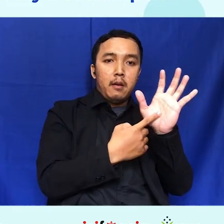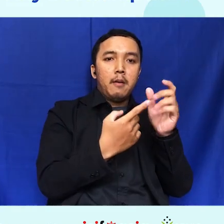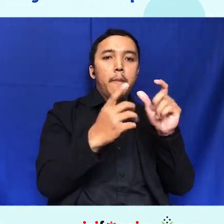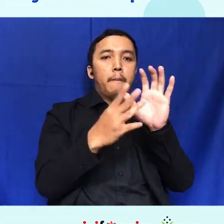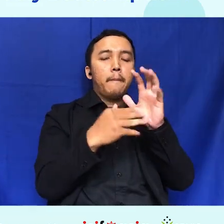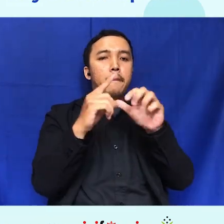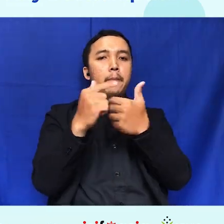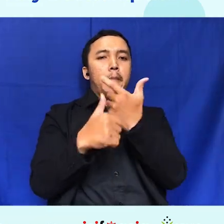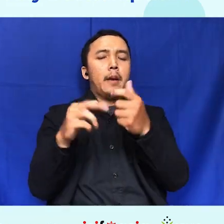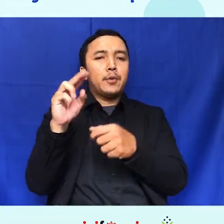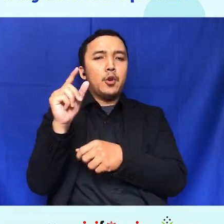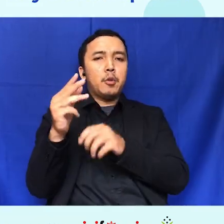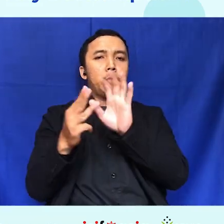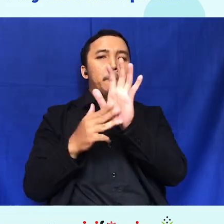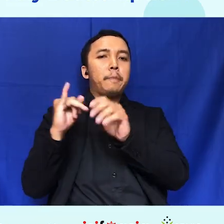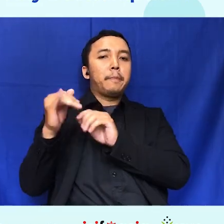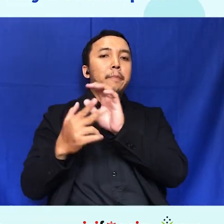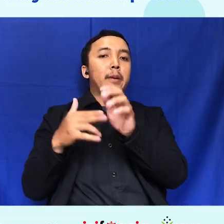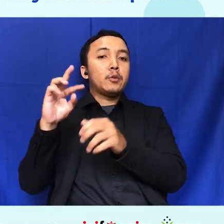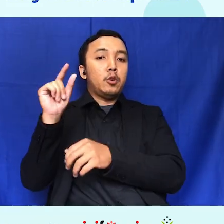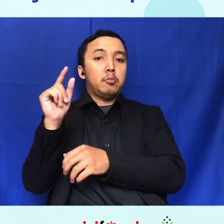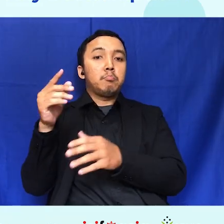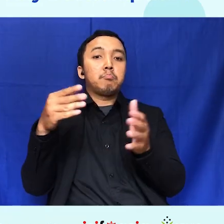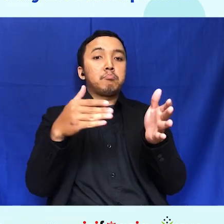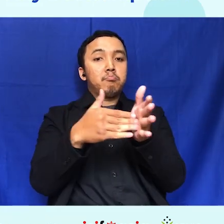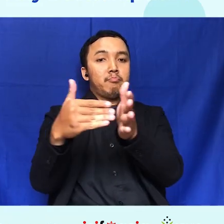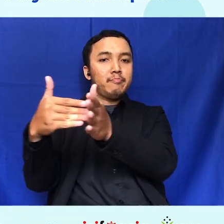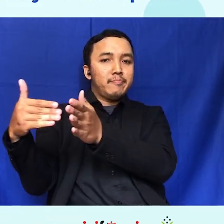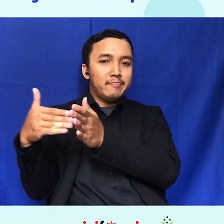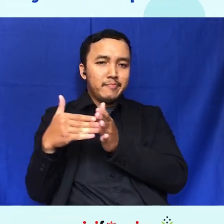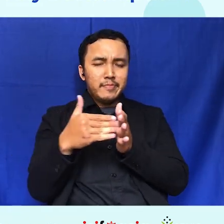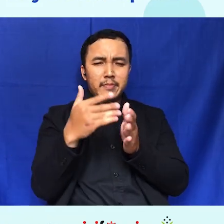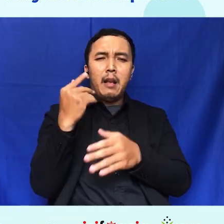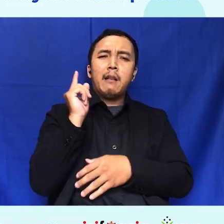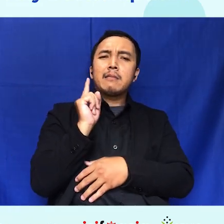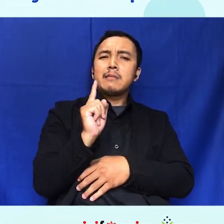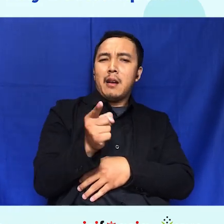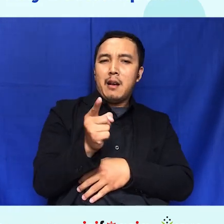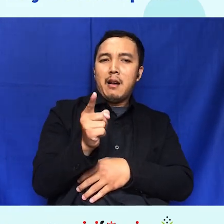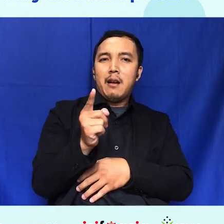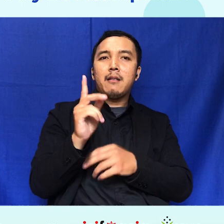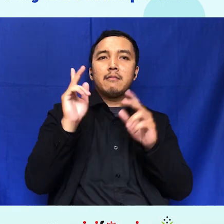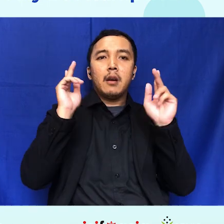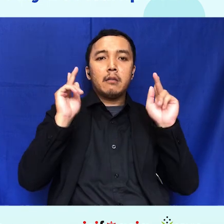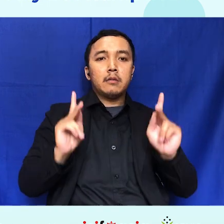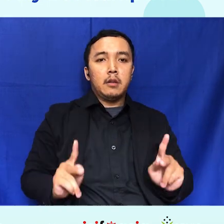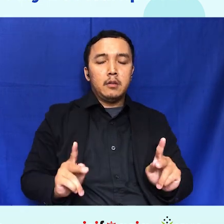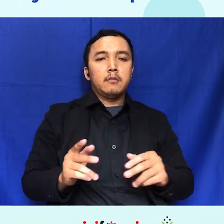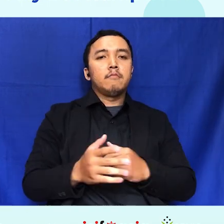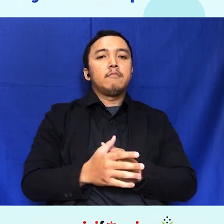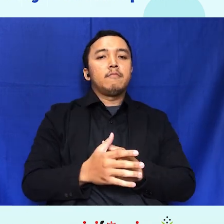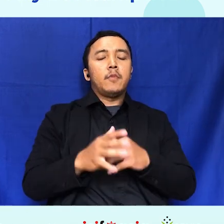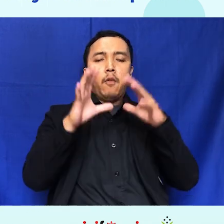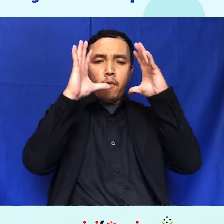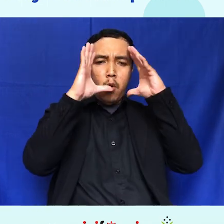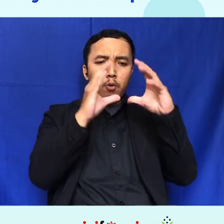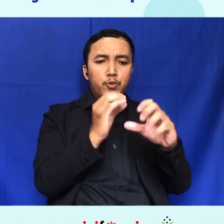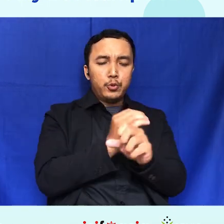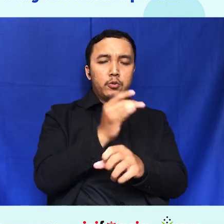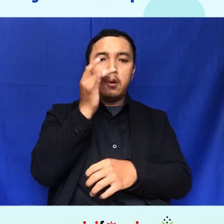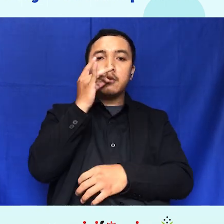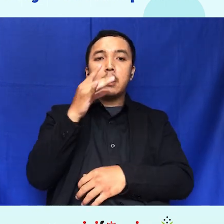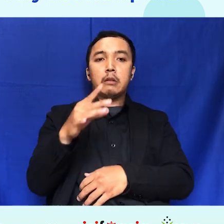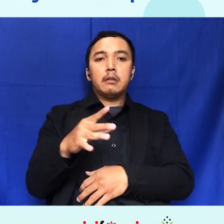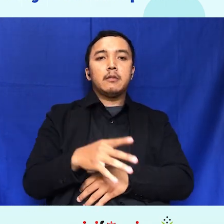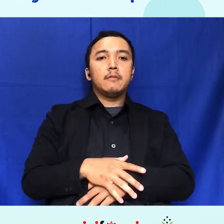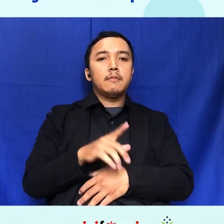minor. Masalah-masalah tersebut terkait dengan beberapa sukses criterion, antara lain focus order,